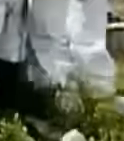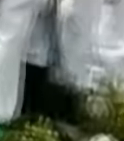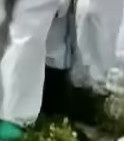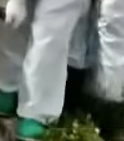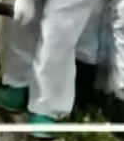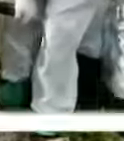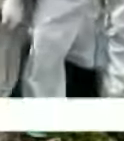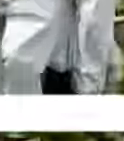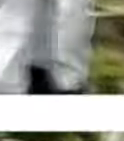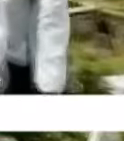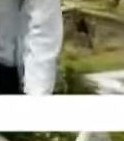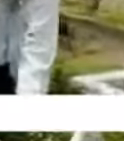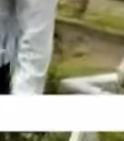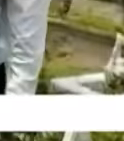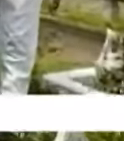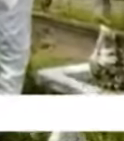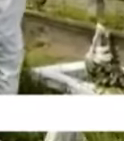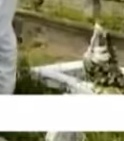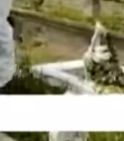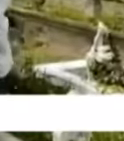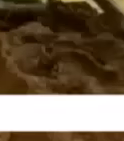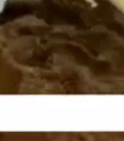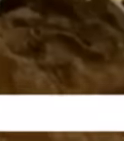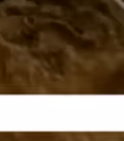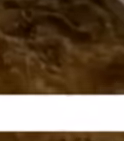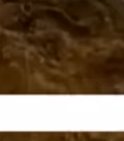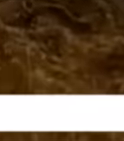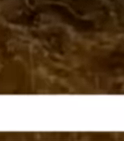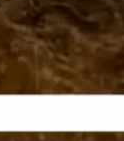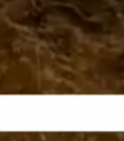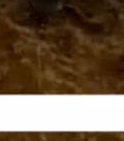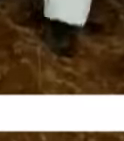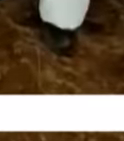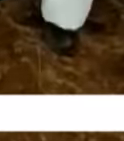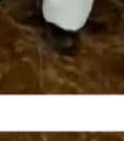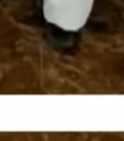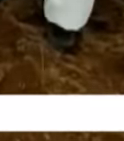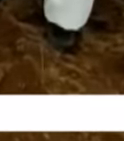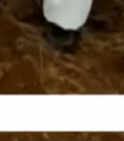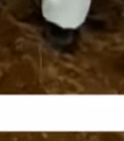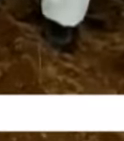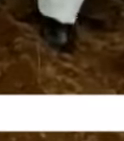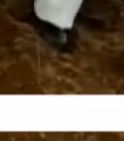Kelantan salur bantuan khas urus jenazah mangsa COVID-19 kepada keluarga B40.